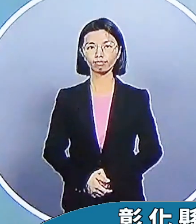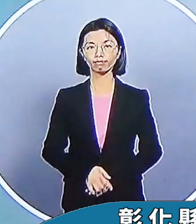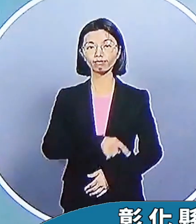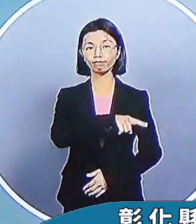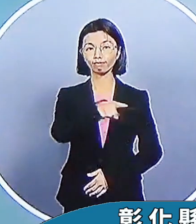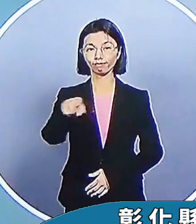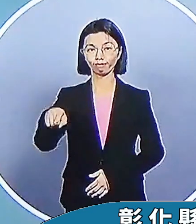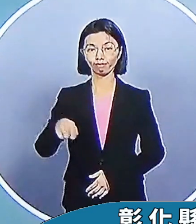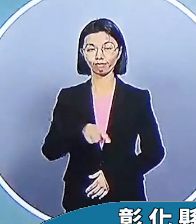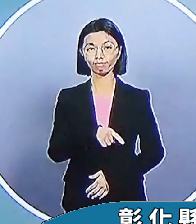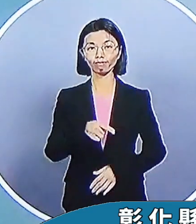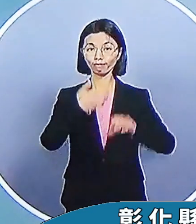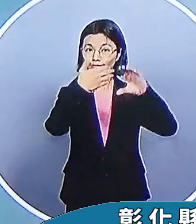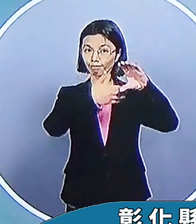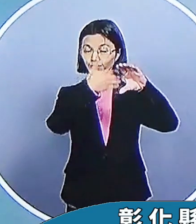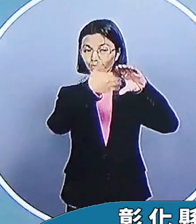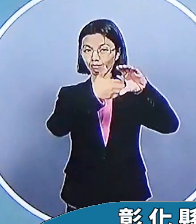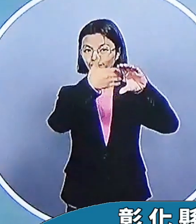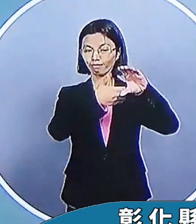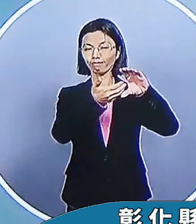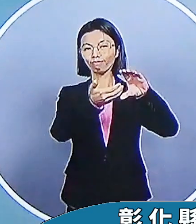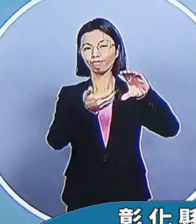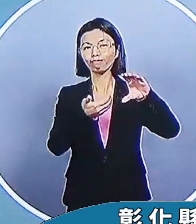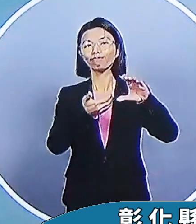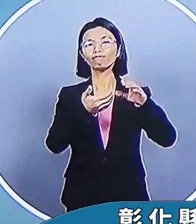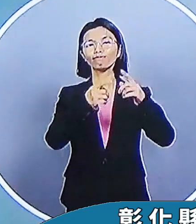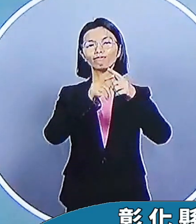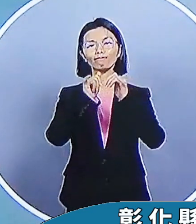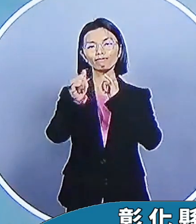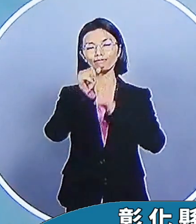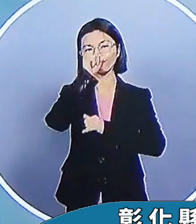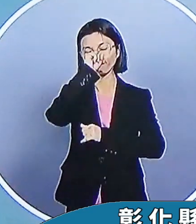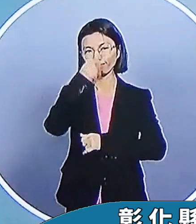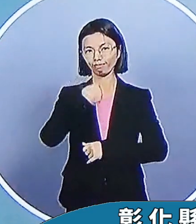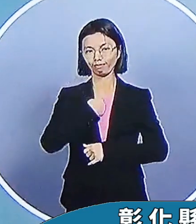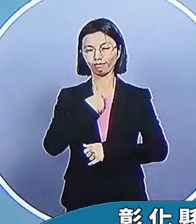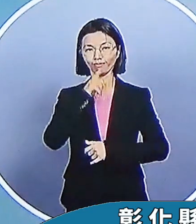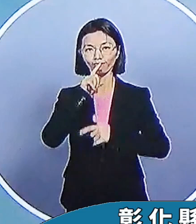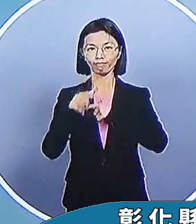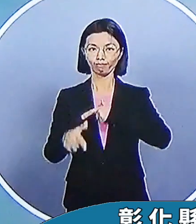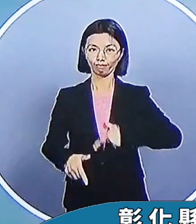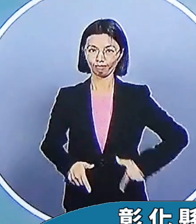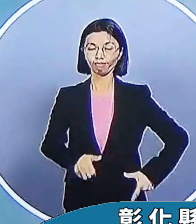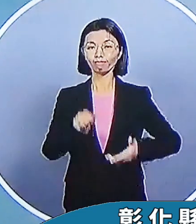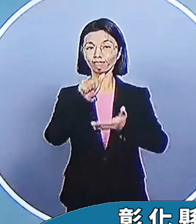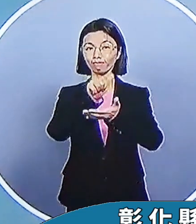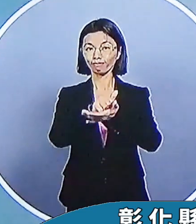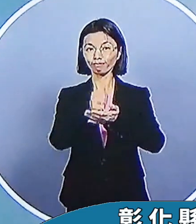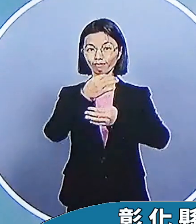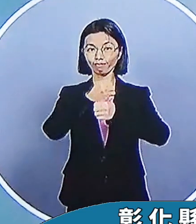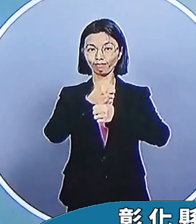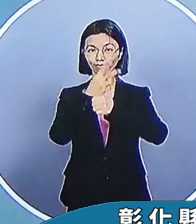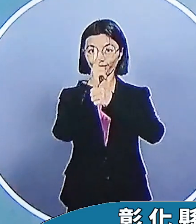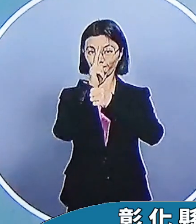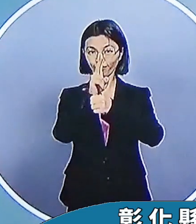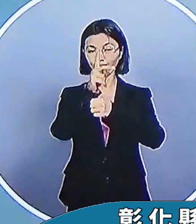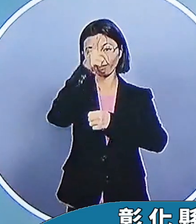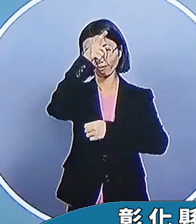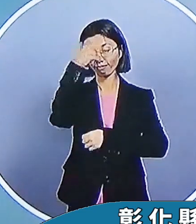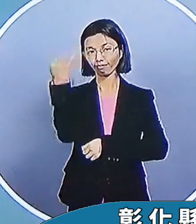各位咱电视机的各位乡亲士大，大家好。我是馆长候选人登记第2号黄秀